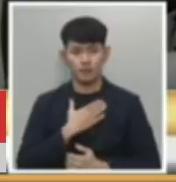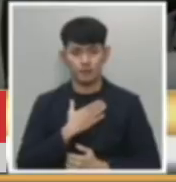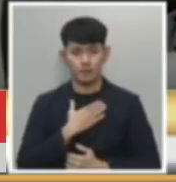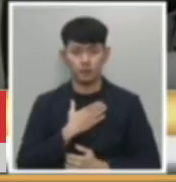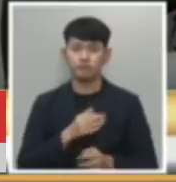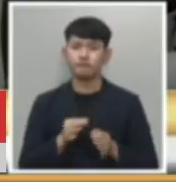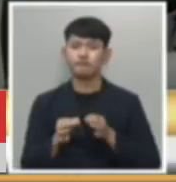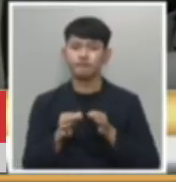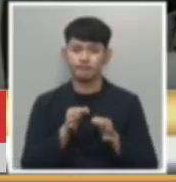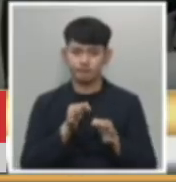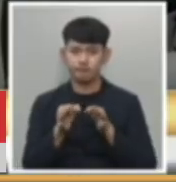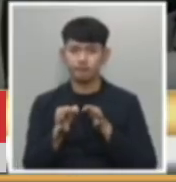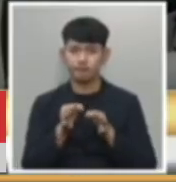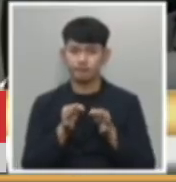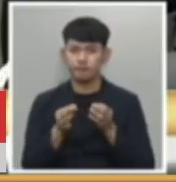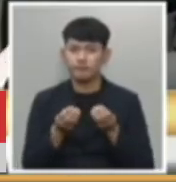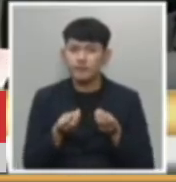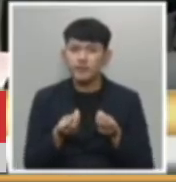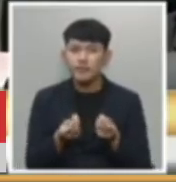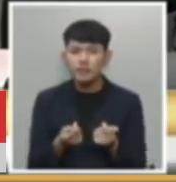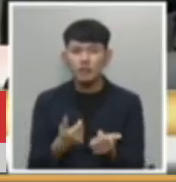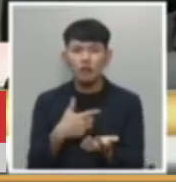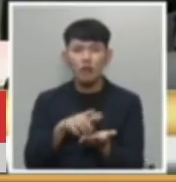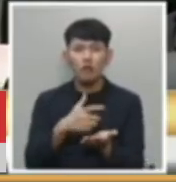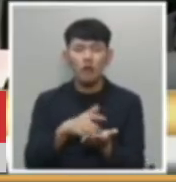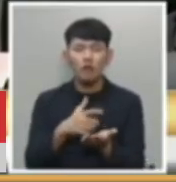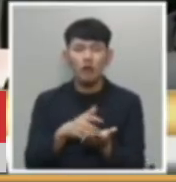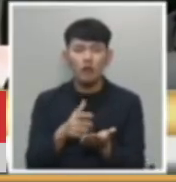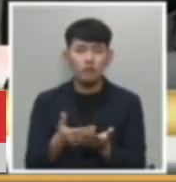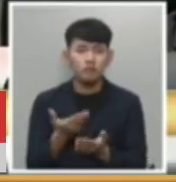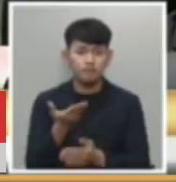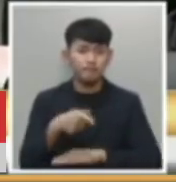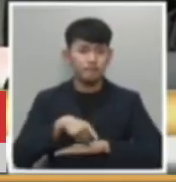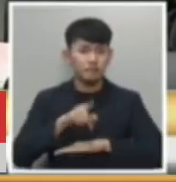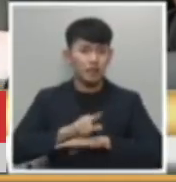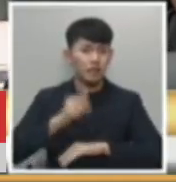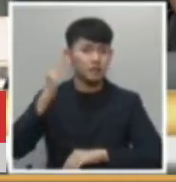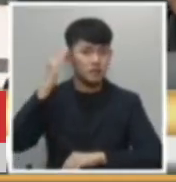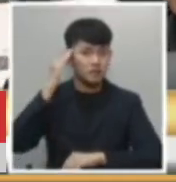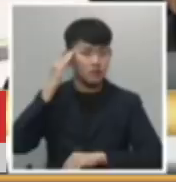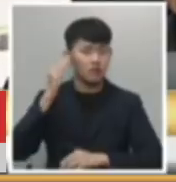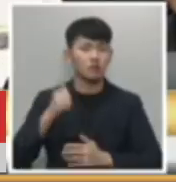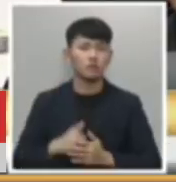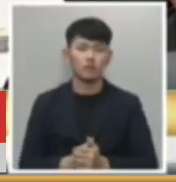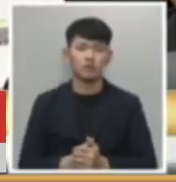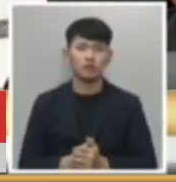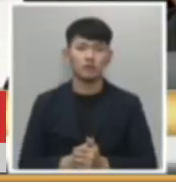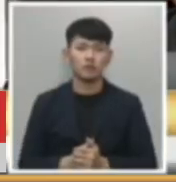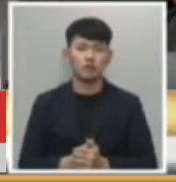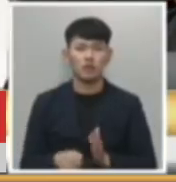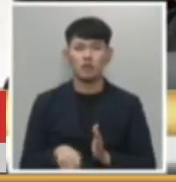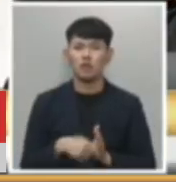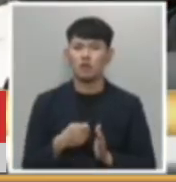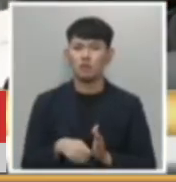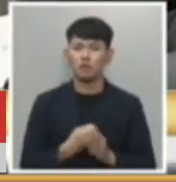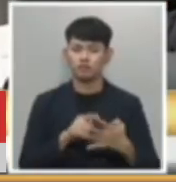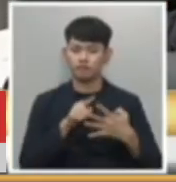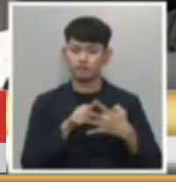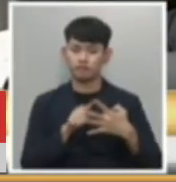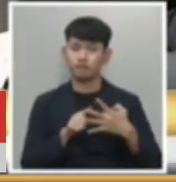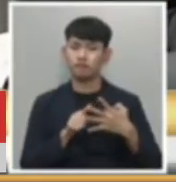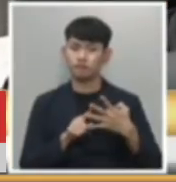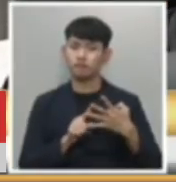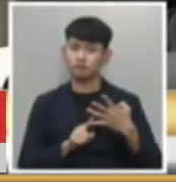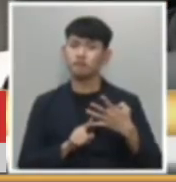ได้อธิบายรายละเอียดนะครับให้ท่านประธานเนี่ยได้รับทราบว่า4เหตุผลนะครับที่ผมบ